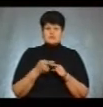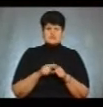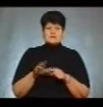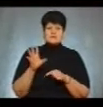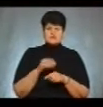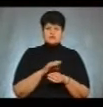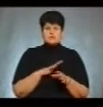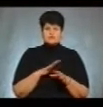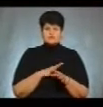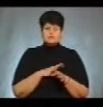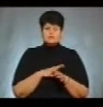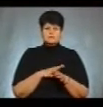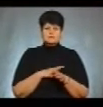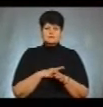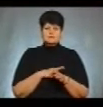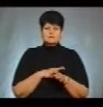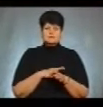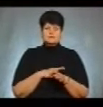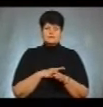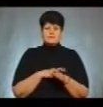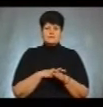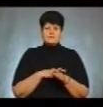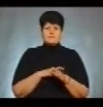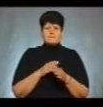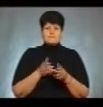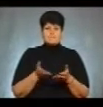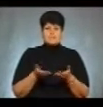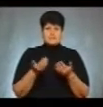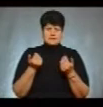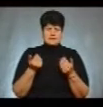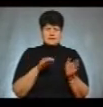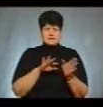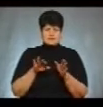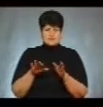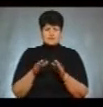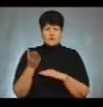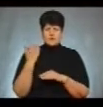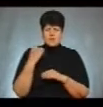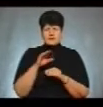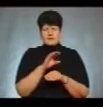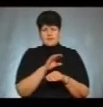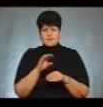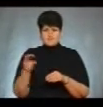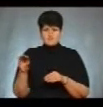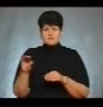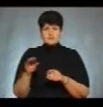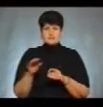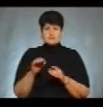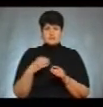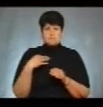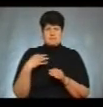було зрухано. Піднятий попередній насип, зверху засипано отаким